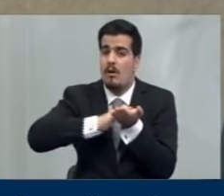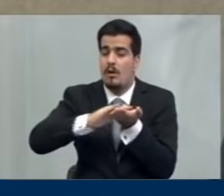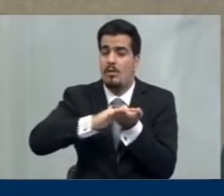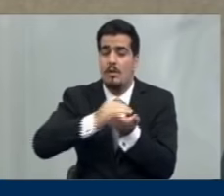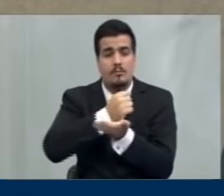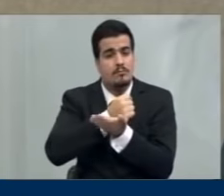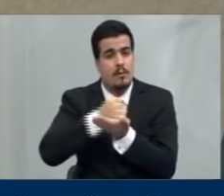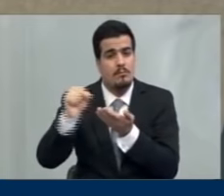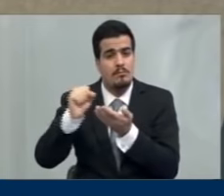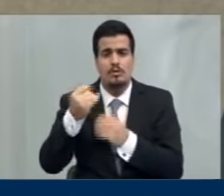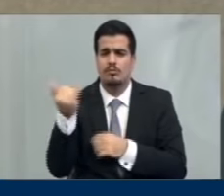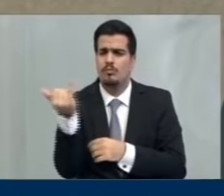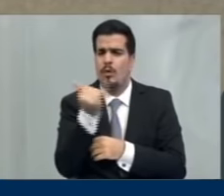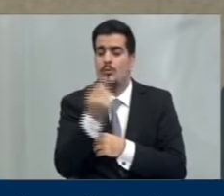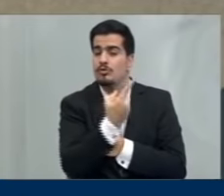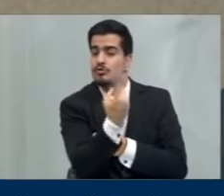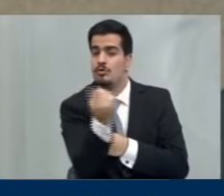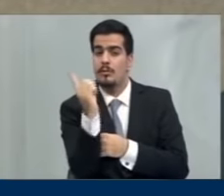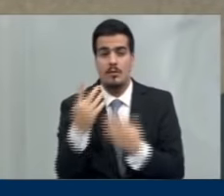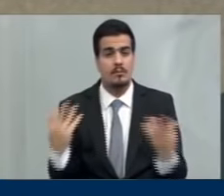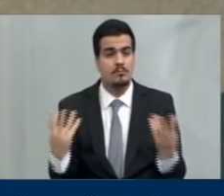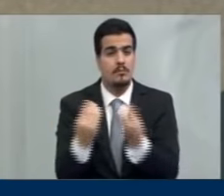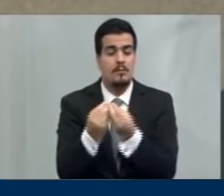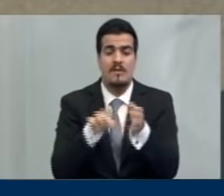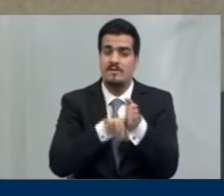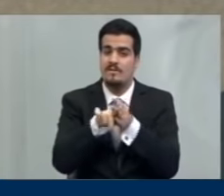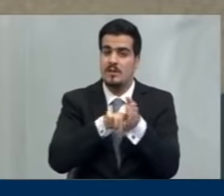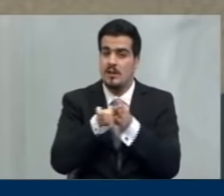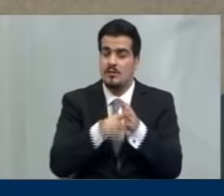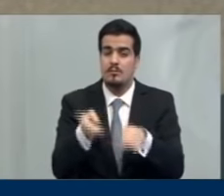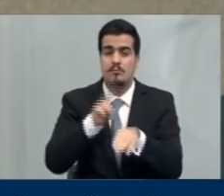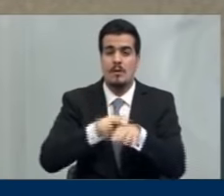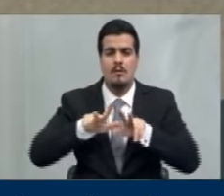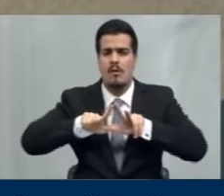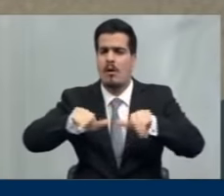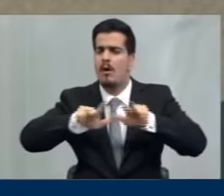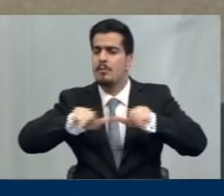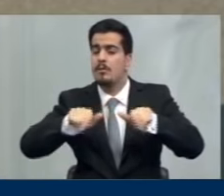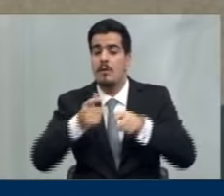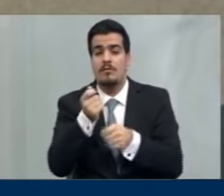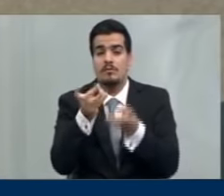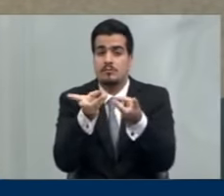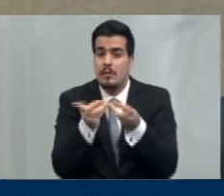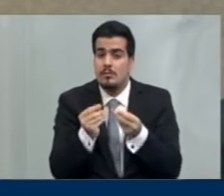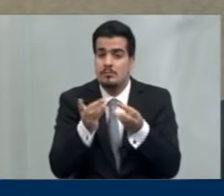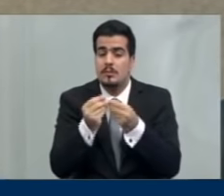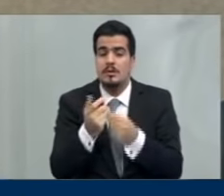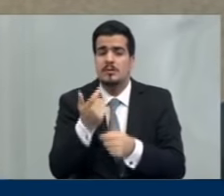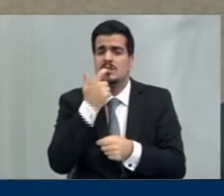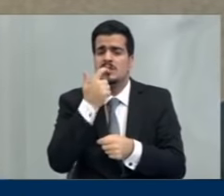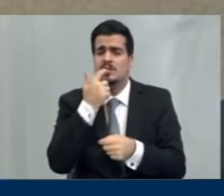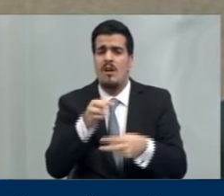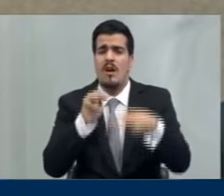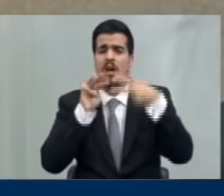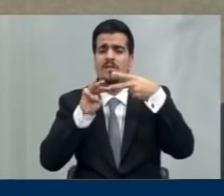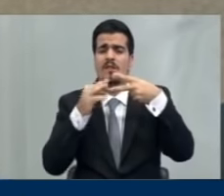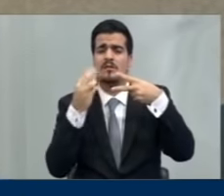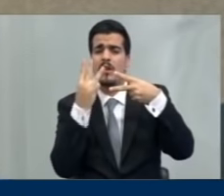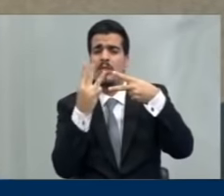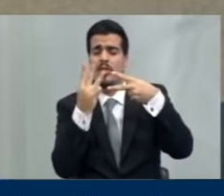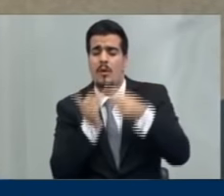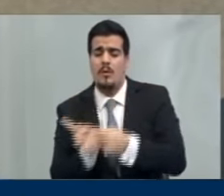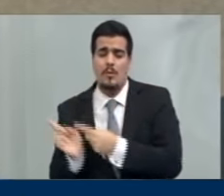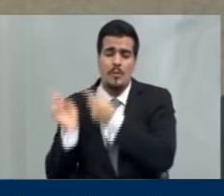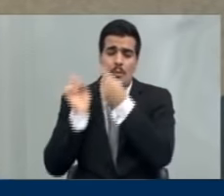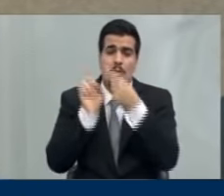الجميع للإسراع بمحاربة الفساد ومحاسبة سراق المال العام على مدى 17 عاما. وهنأ الكعبي